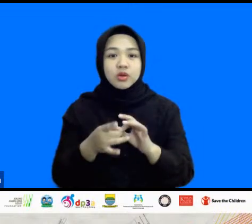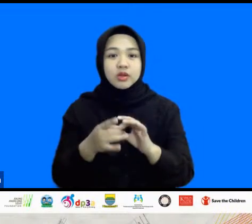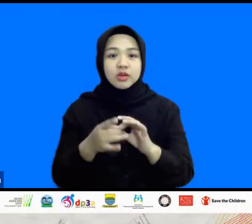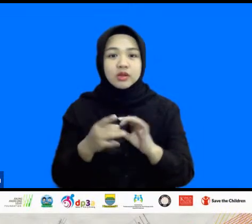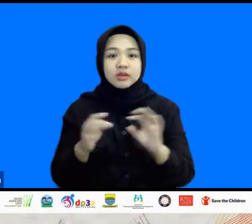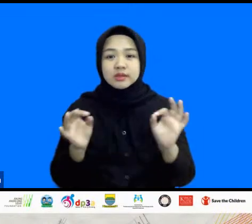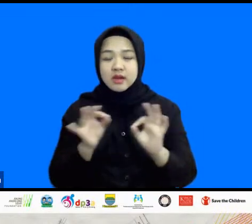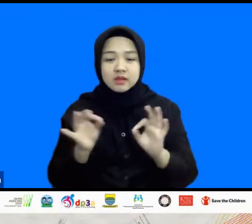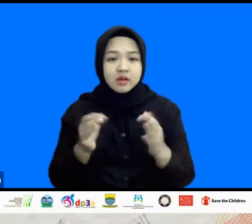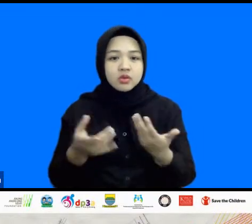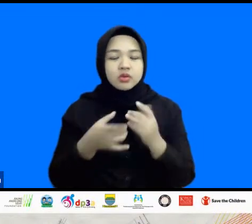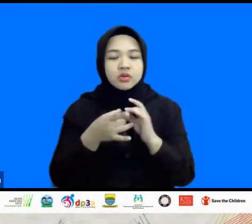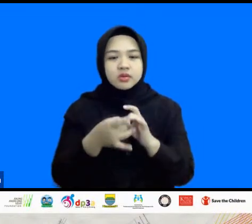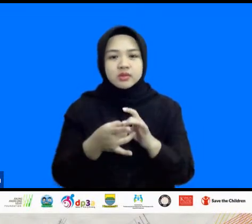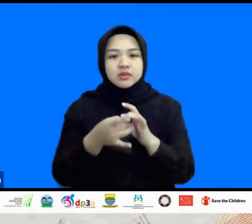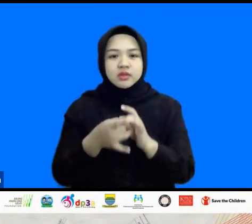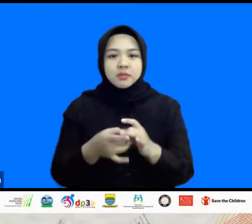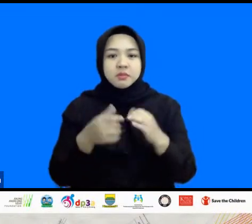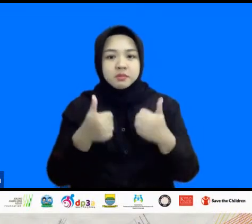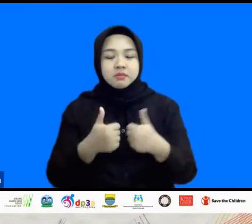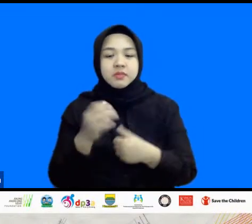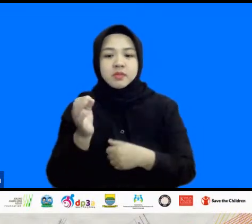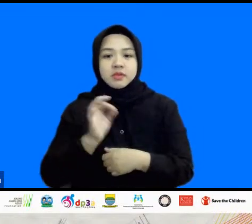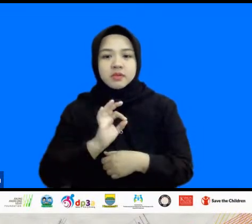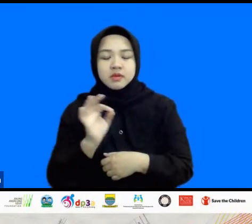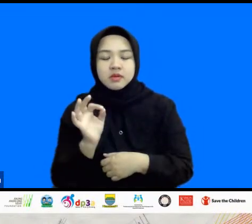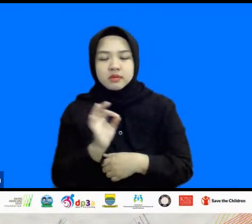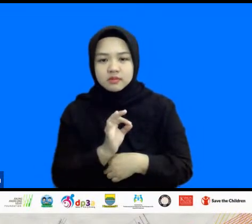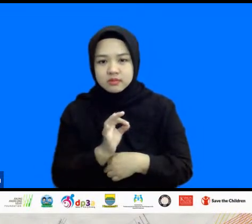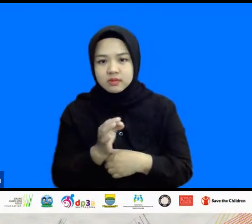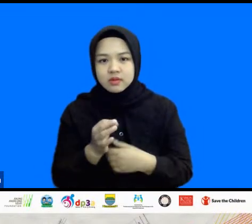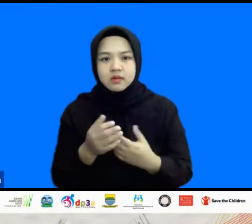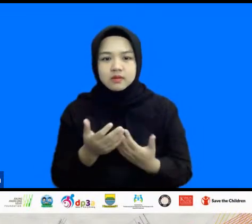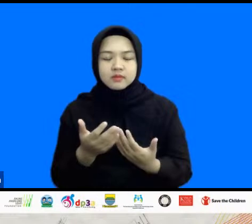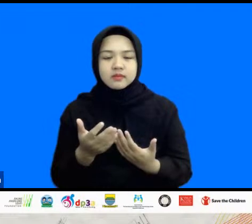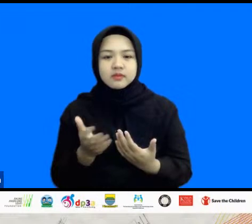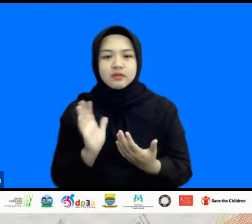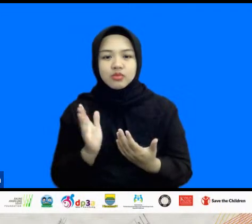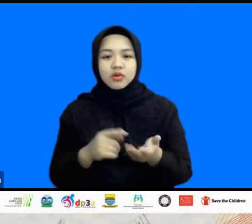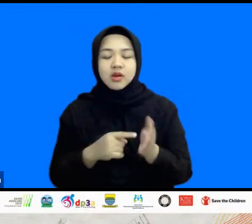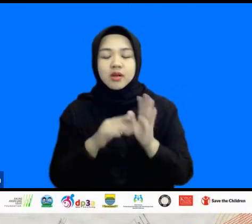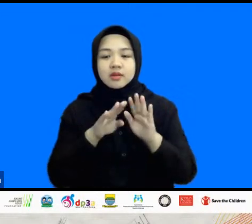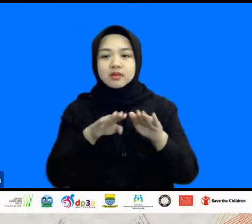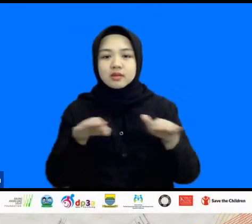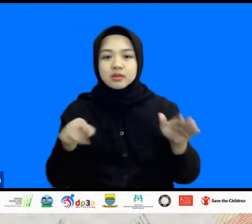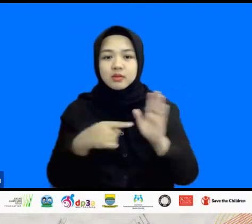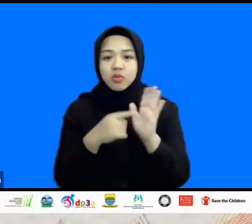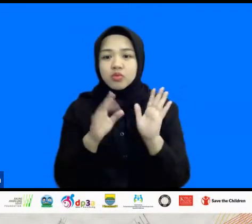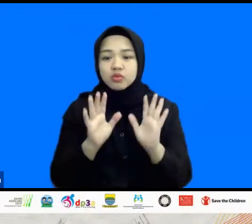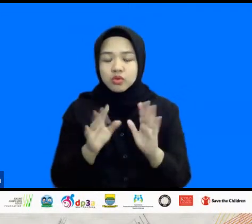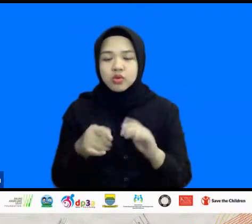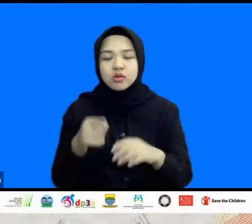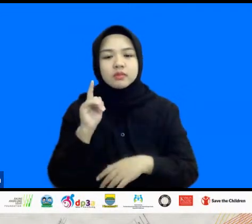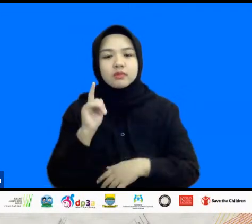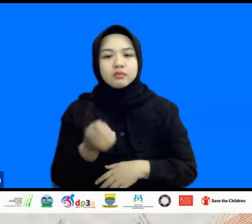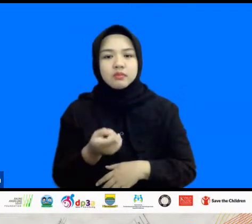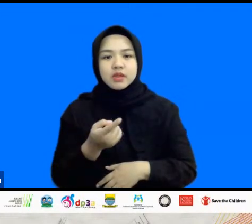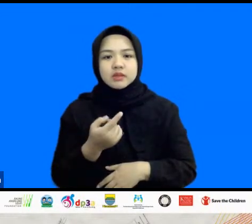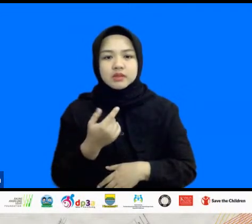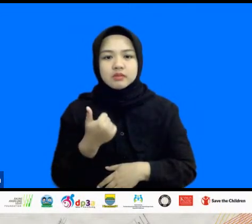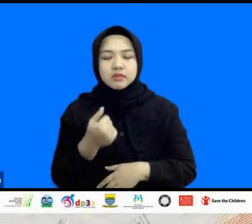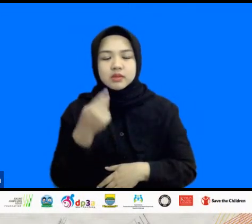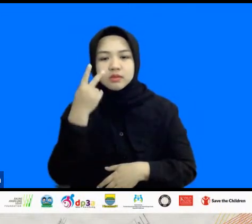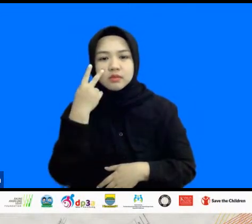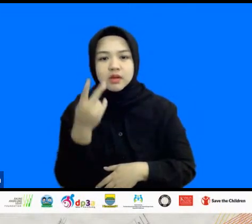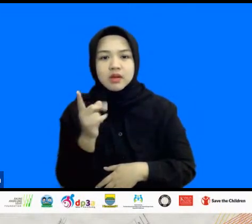atau kerjasama yang baik ya sejak awal, dan bukan hanya di panggung tentunya ya, ini pasti juga Bunda bisa melihat